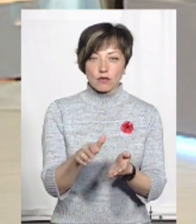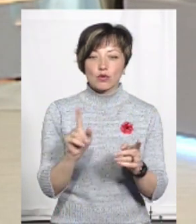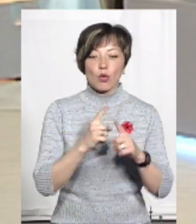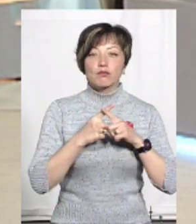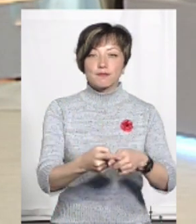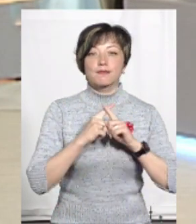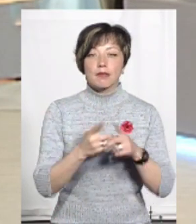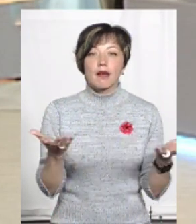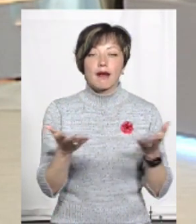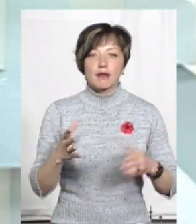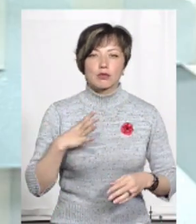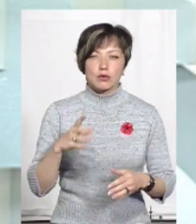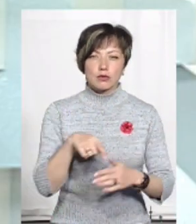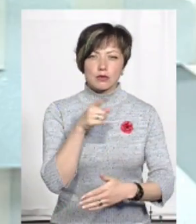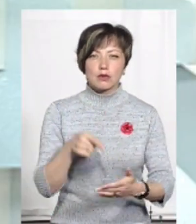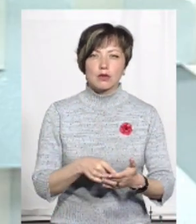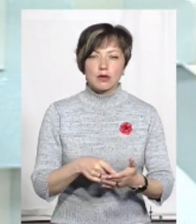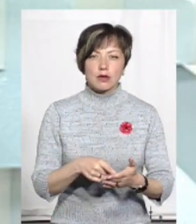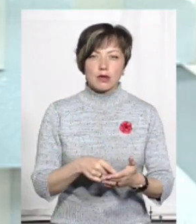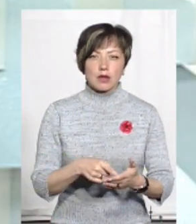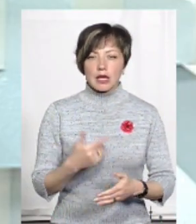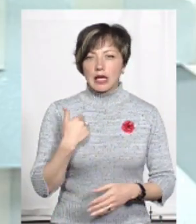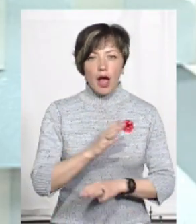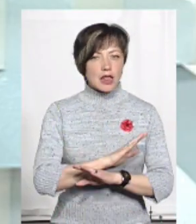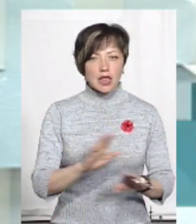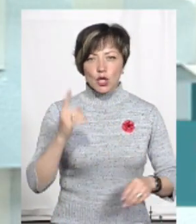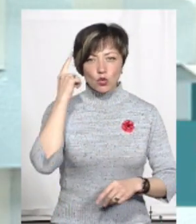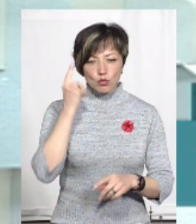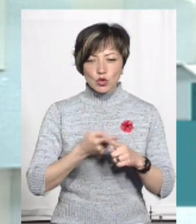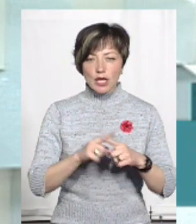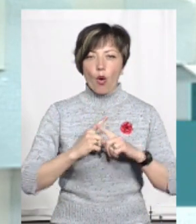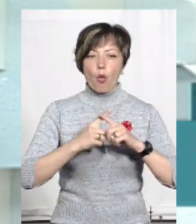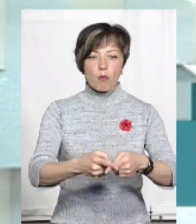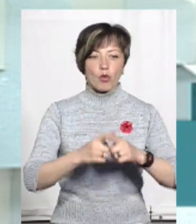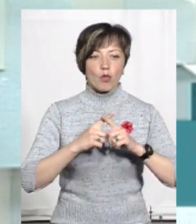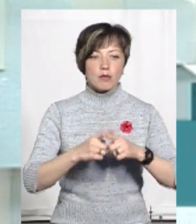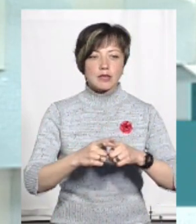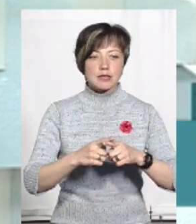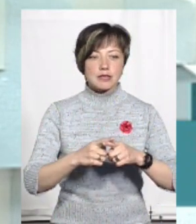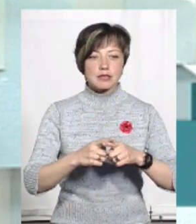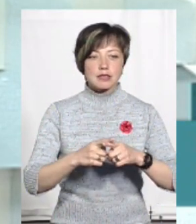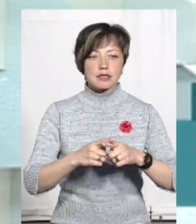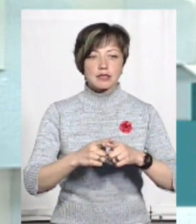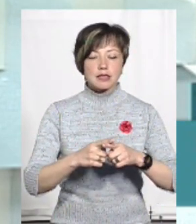компроміси піти? Ну, я не думаю, що це компроміс для них в тому сенсі, що вони